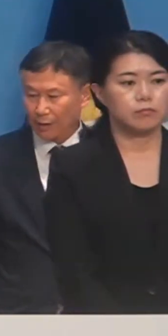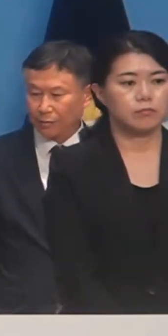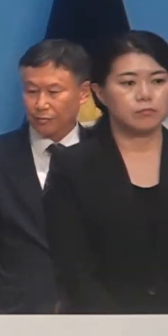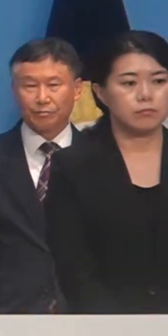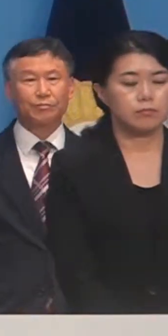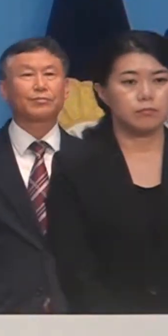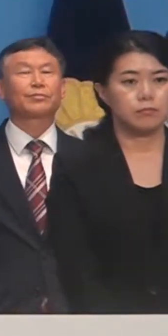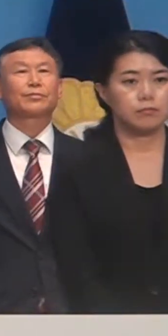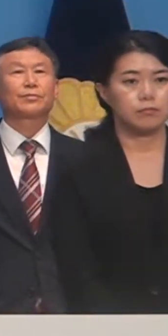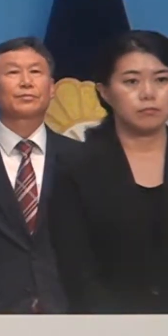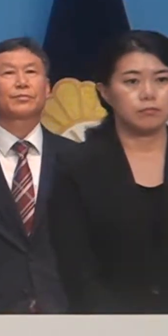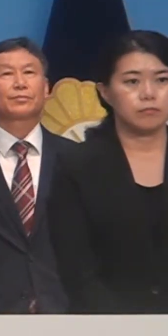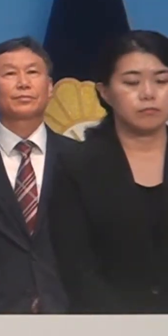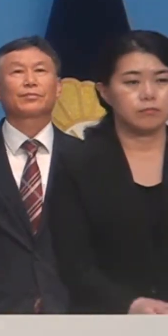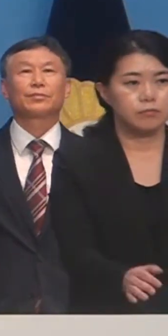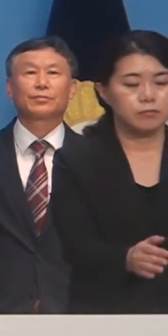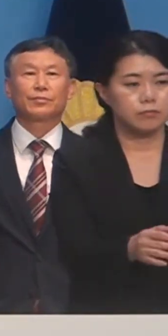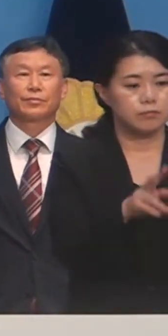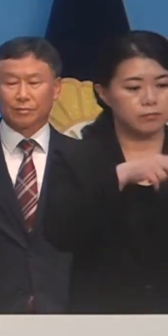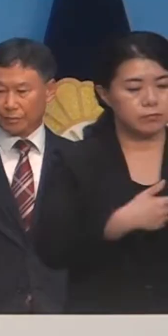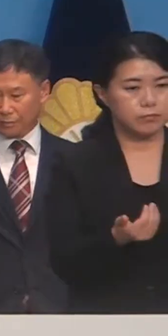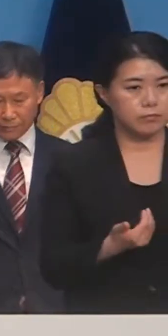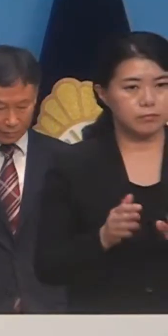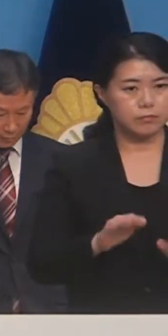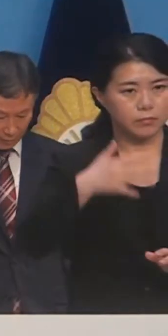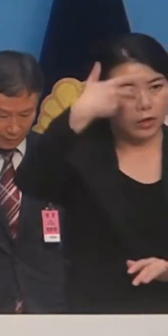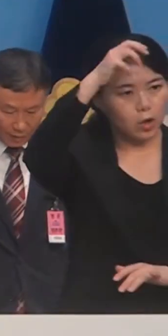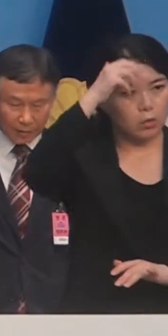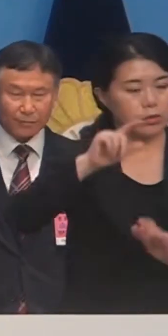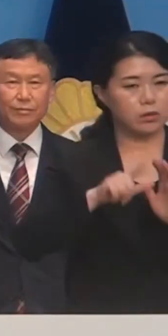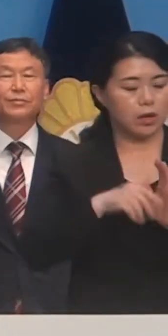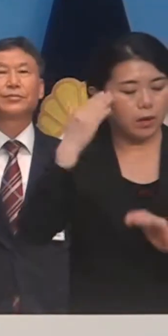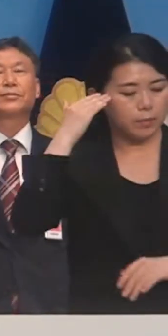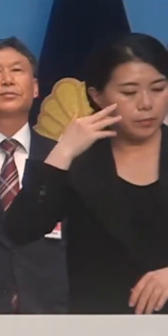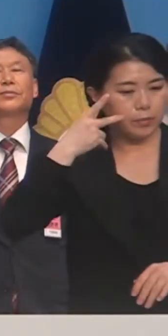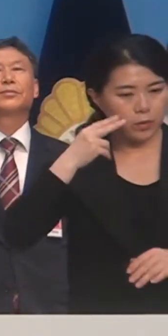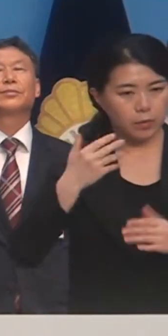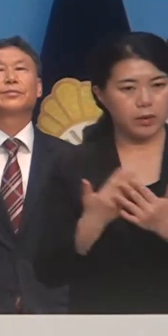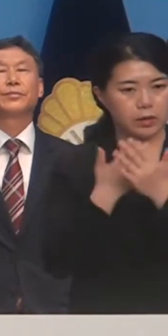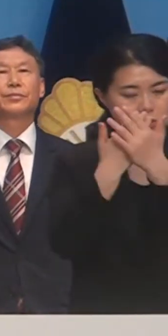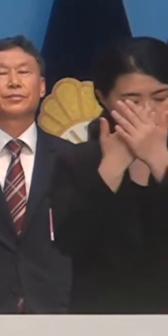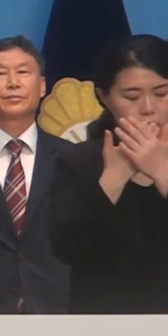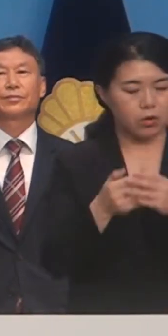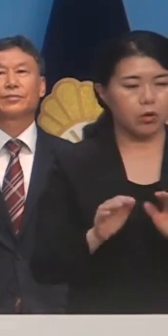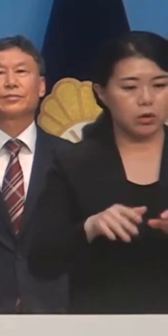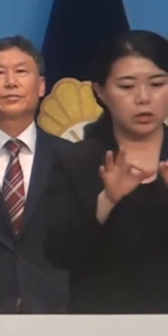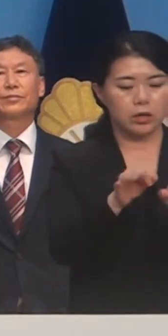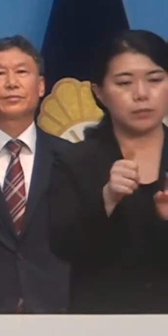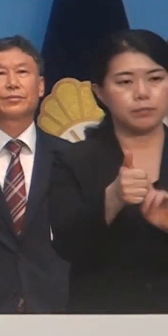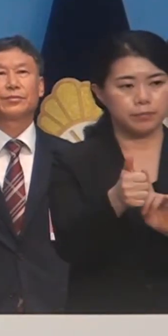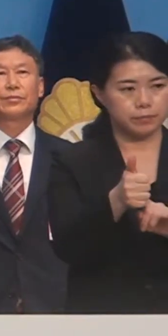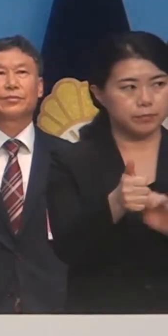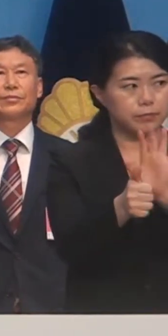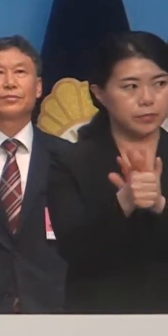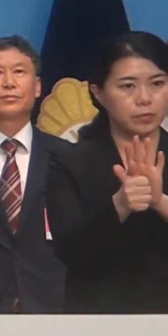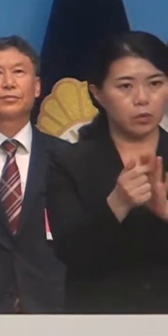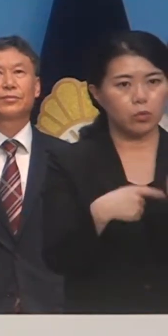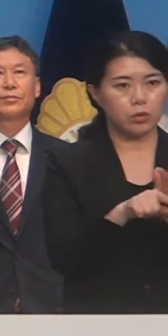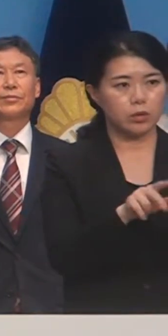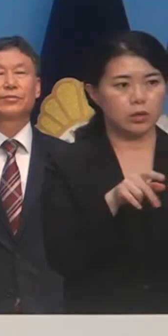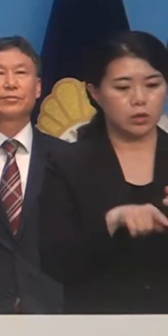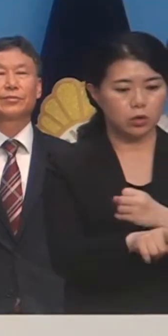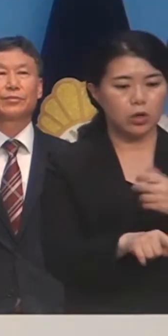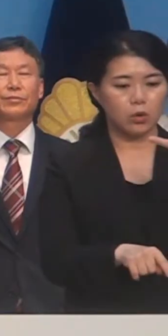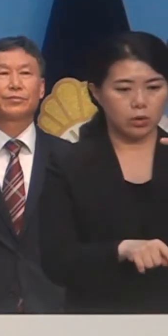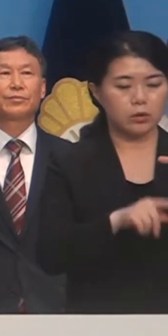제 의견에 앞서 먼저 트럼프 시대 한미관계 발전, 김문수를 지지하는 7가지 이유에 대해서